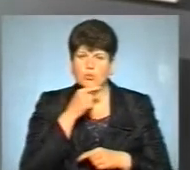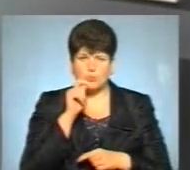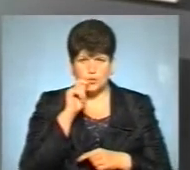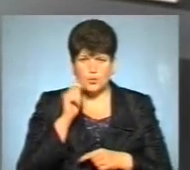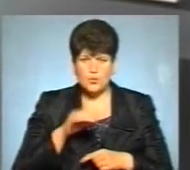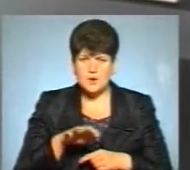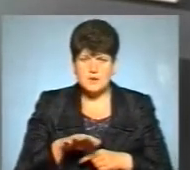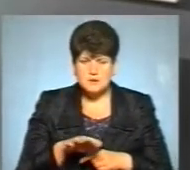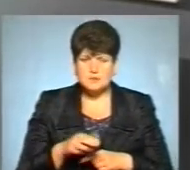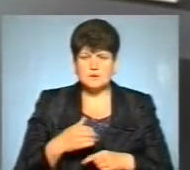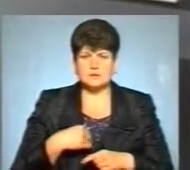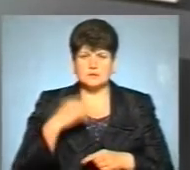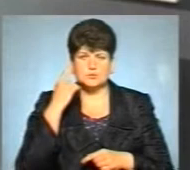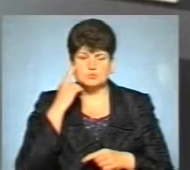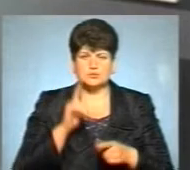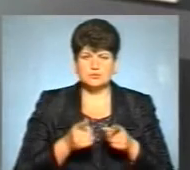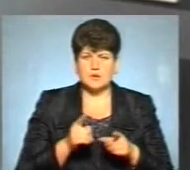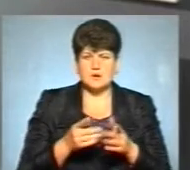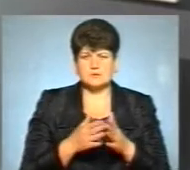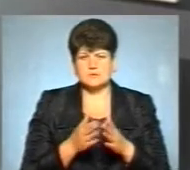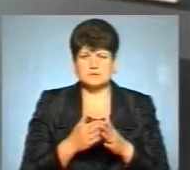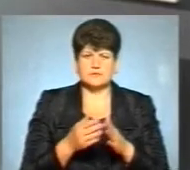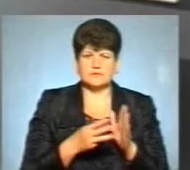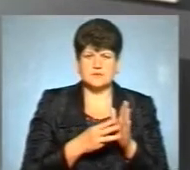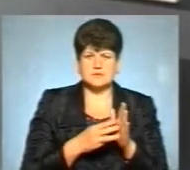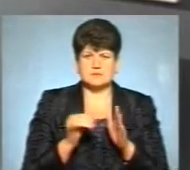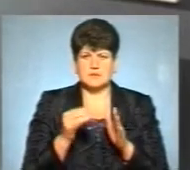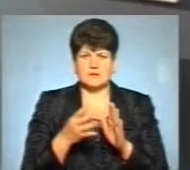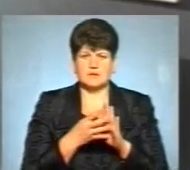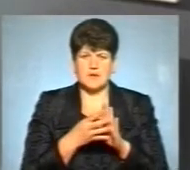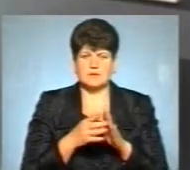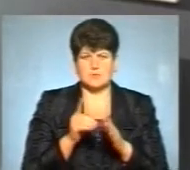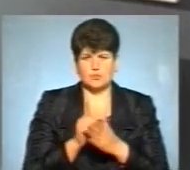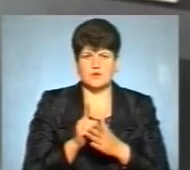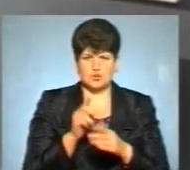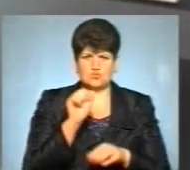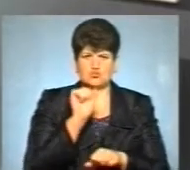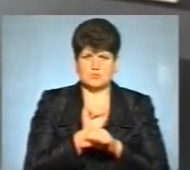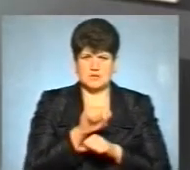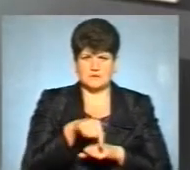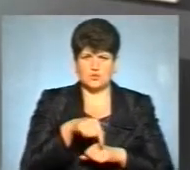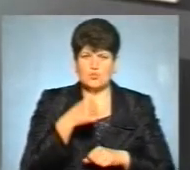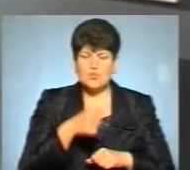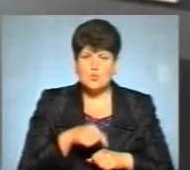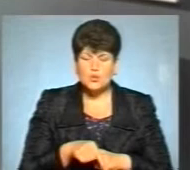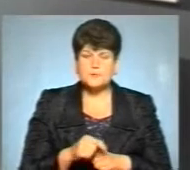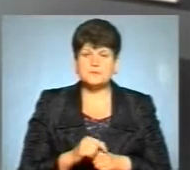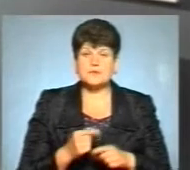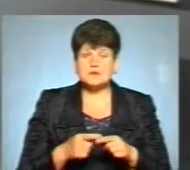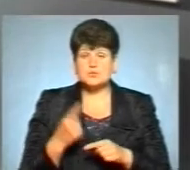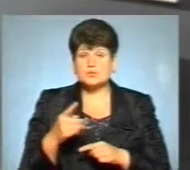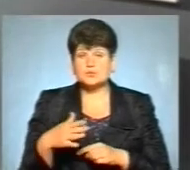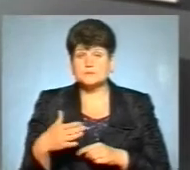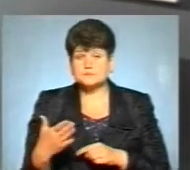думаю, що реально десь в районі між 8 і 9 ми повинні зупинитись в цьому році. І це, з одного боку,